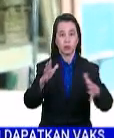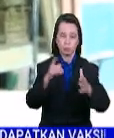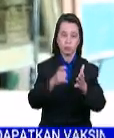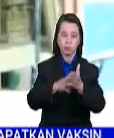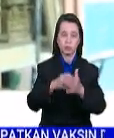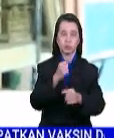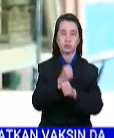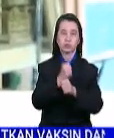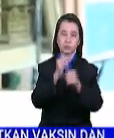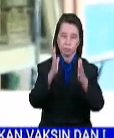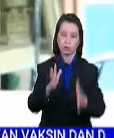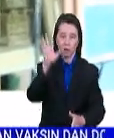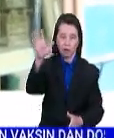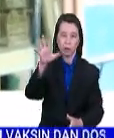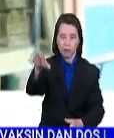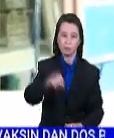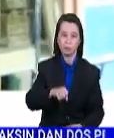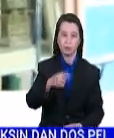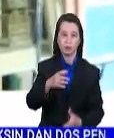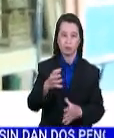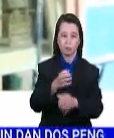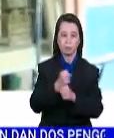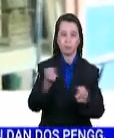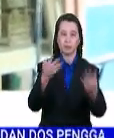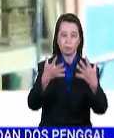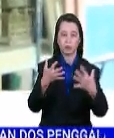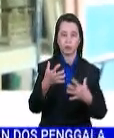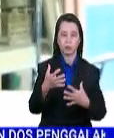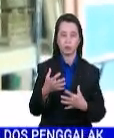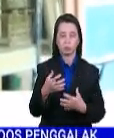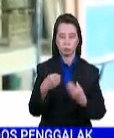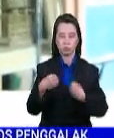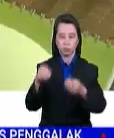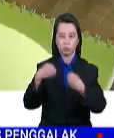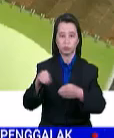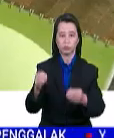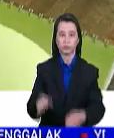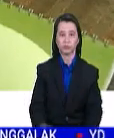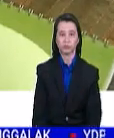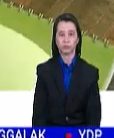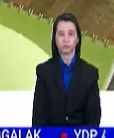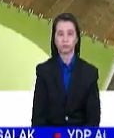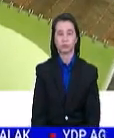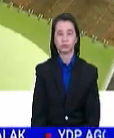pembantu untuk kita dapatkan lebih banyak hasil lah, keluaran kita tu.